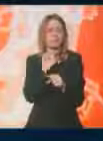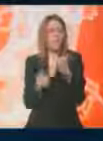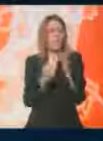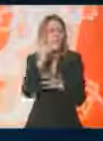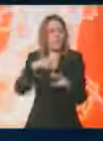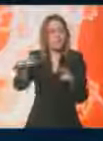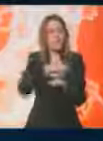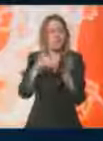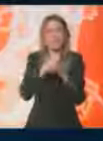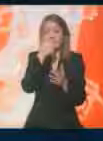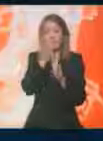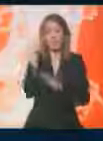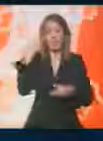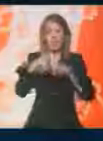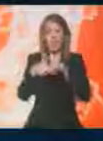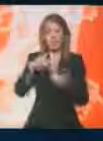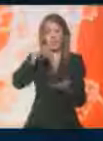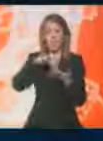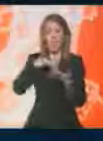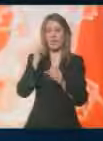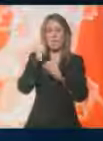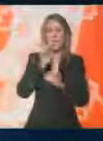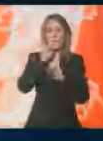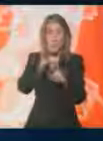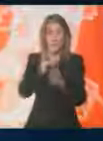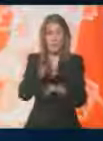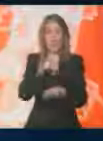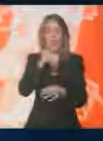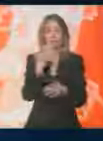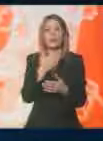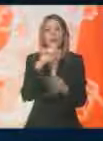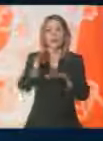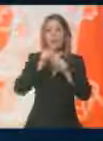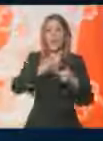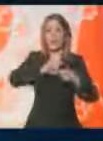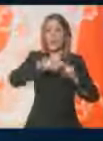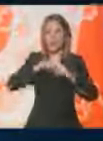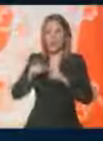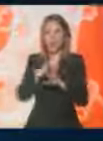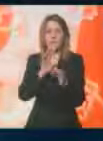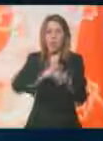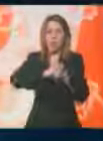saniranju oštećenih objekata. U centralnom stovarištu u naselju Ševac, gde se preuzima materijal,